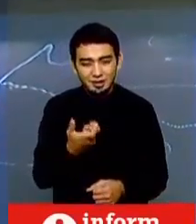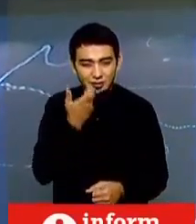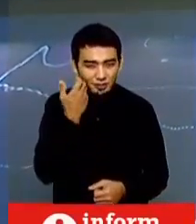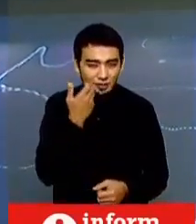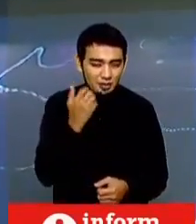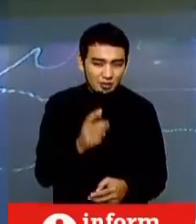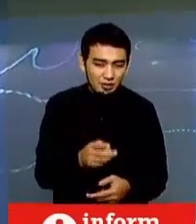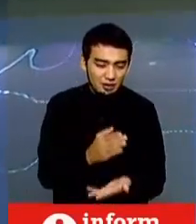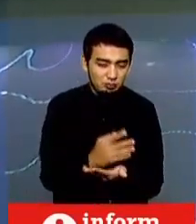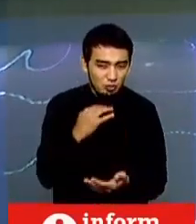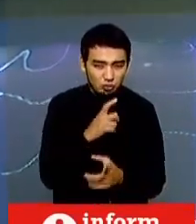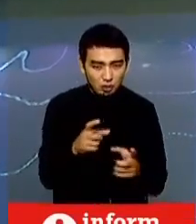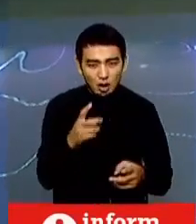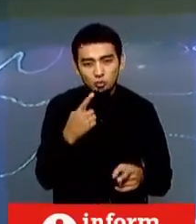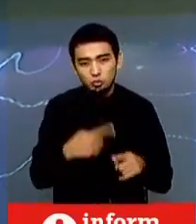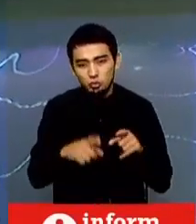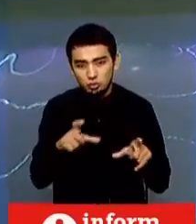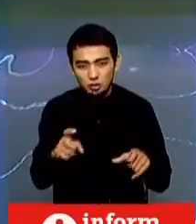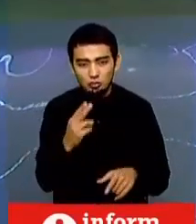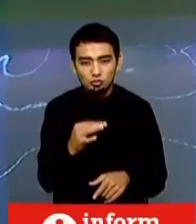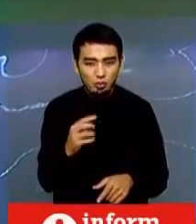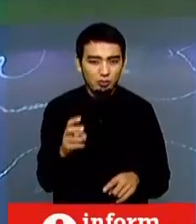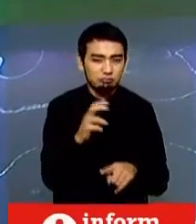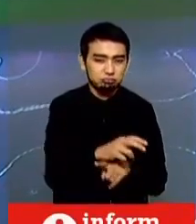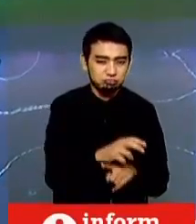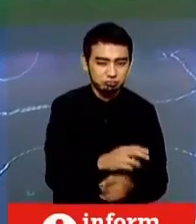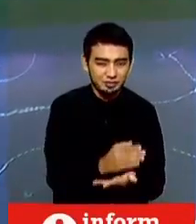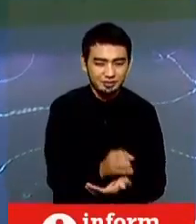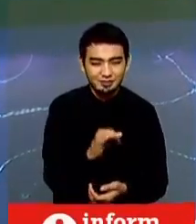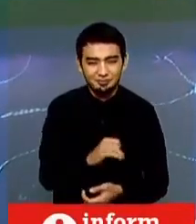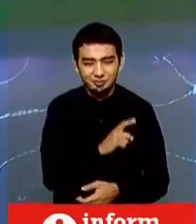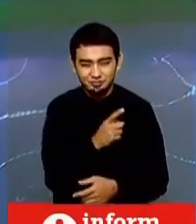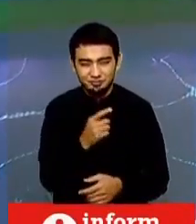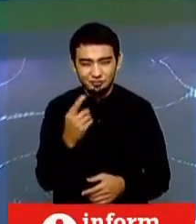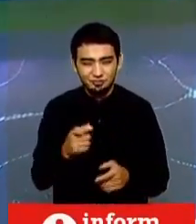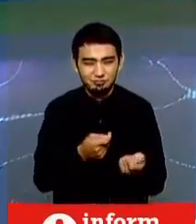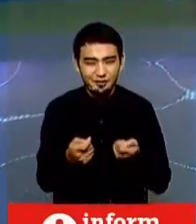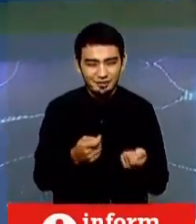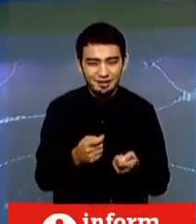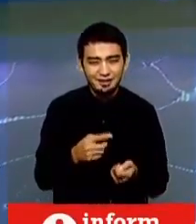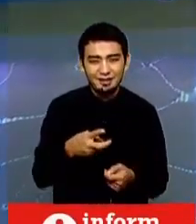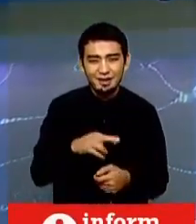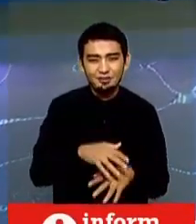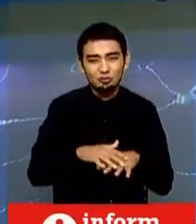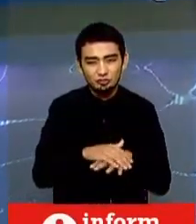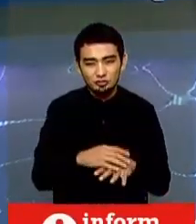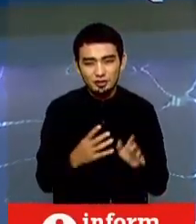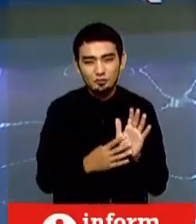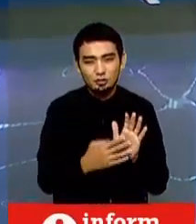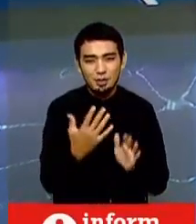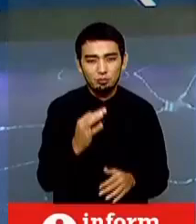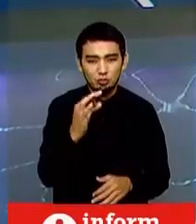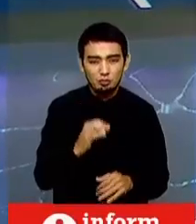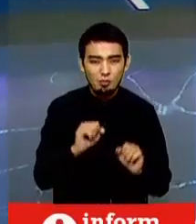услугами, другие предпочитают обращаться в ЦОНы. При этом специалисты правительства для граждан говорят, 95% всех услуг